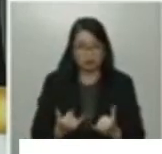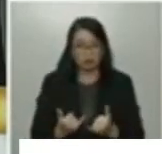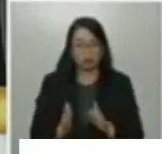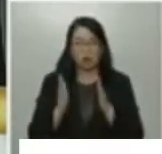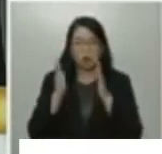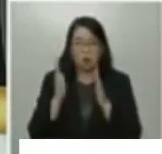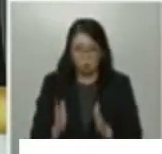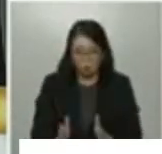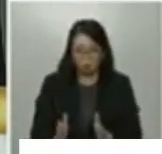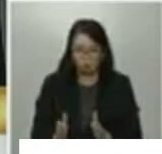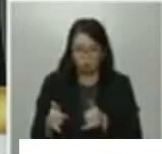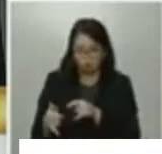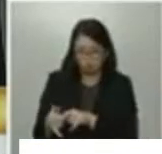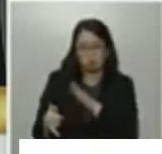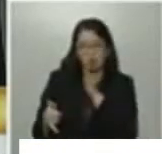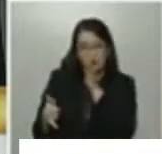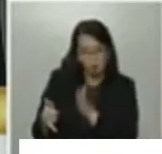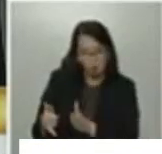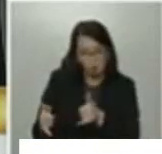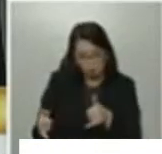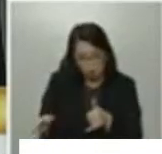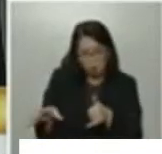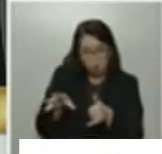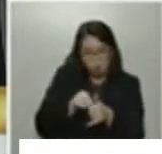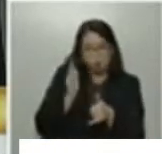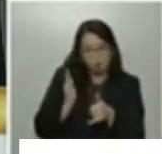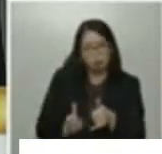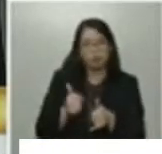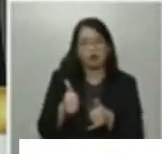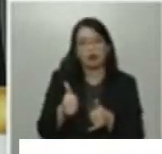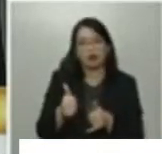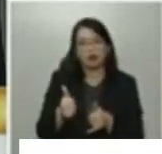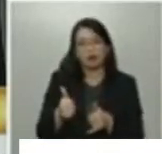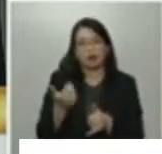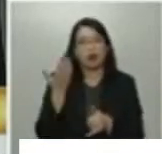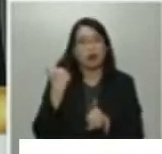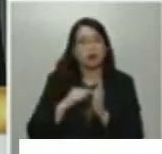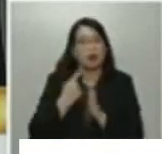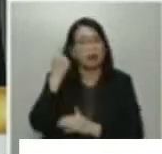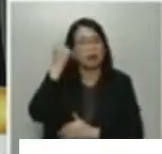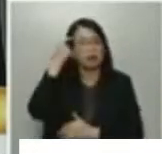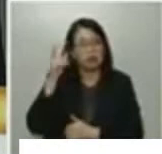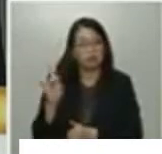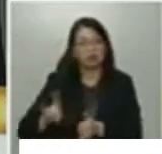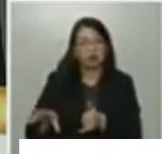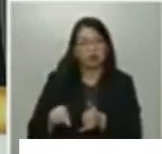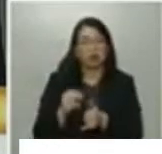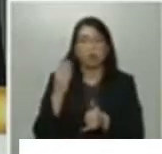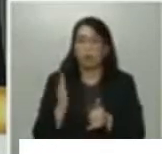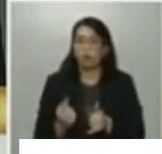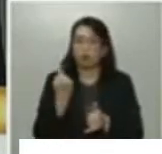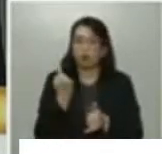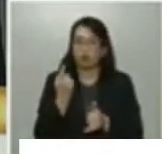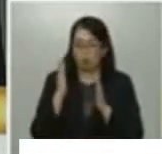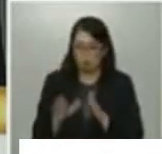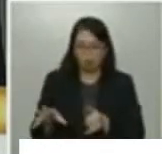ติมว่าเชื้อไวรัสตัวนี้สามารถติดต่อจากคนไปสู่คนได้แล้วนะครับมีการกล